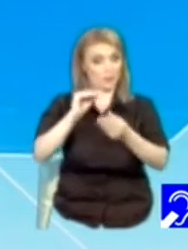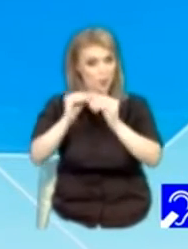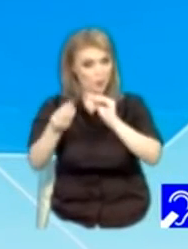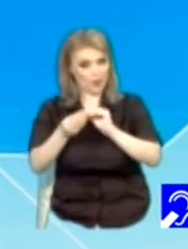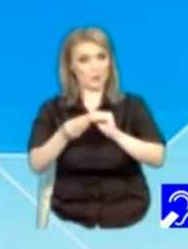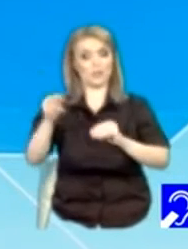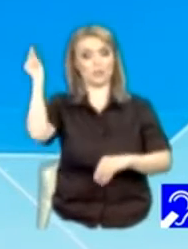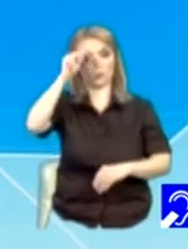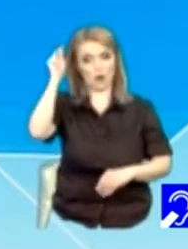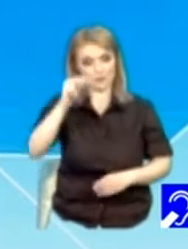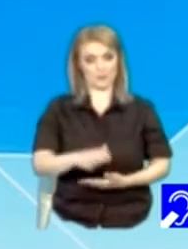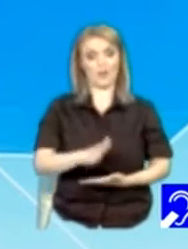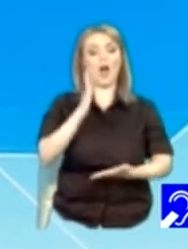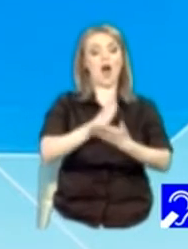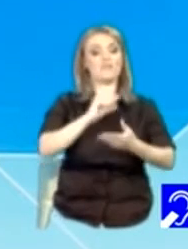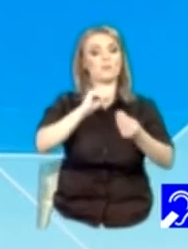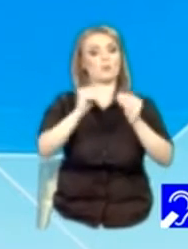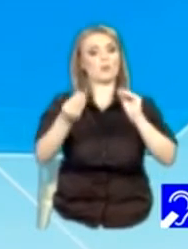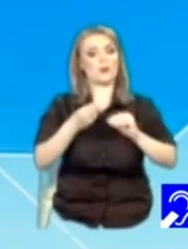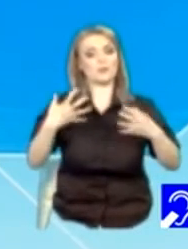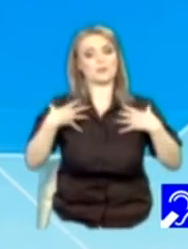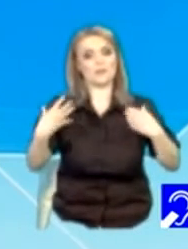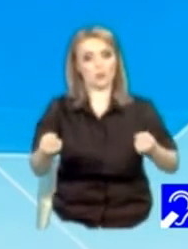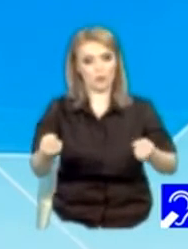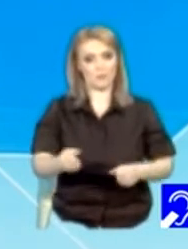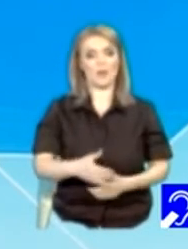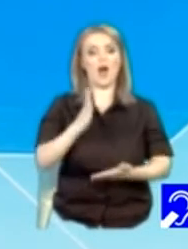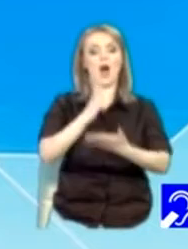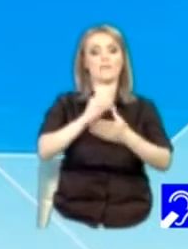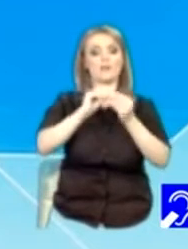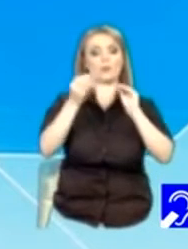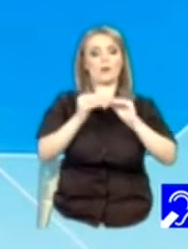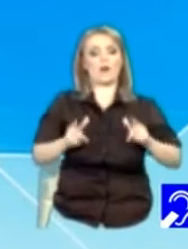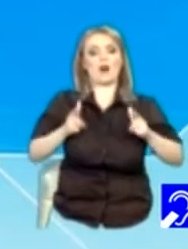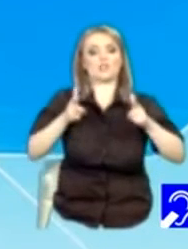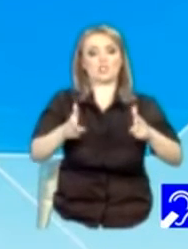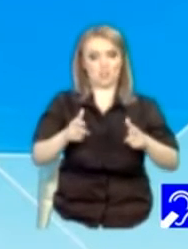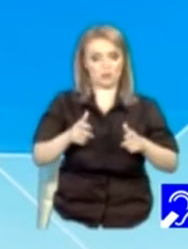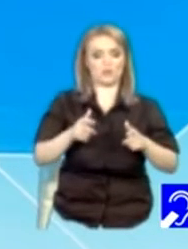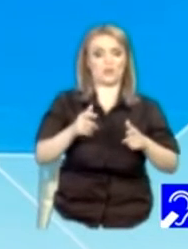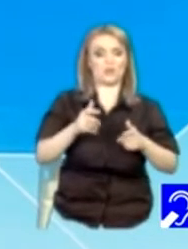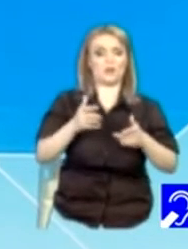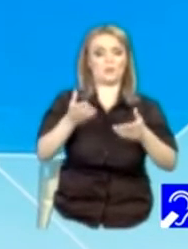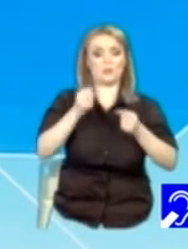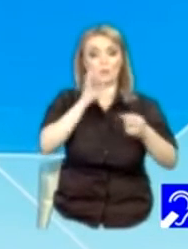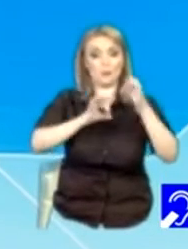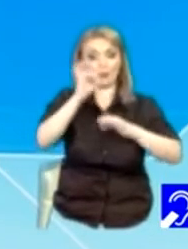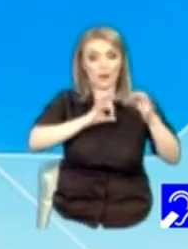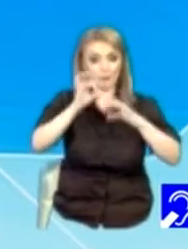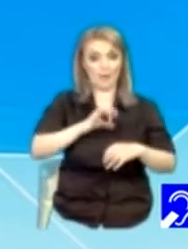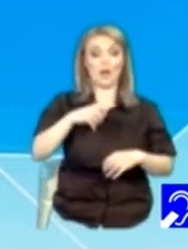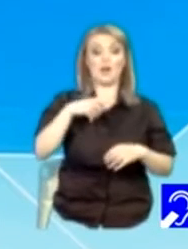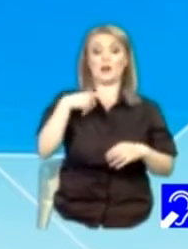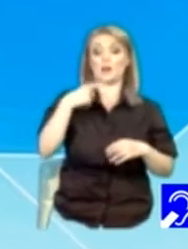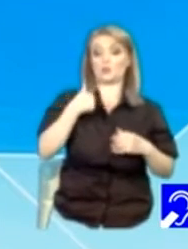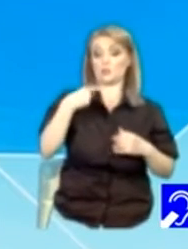în sănătate publică, avem probleme în accesul la medicamente și aici trebuie să vorbim despre o